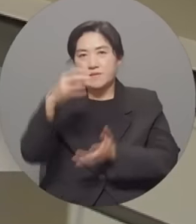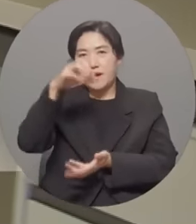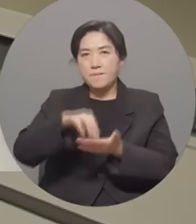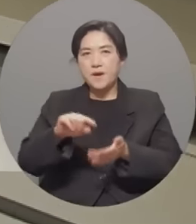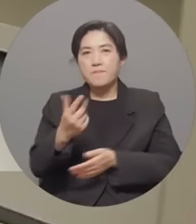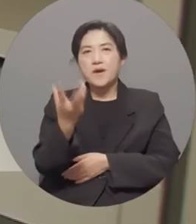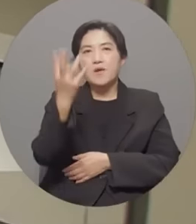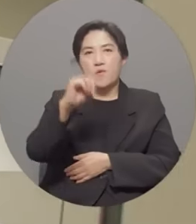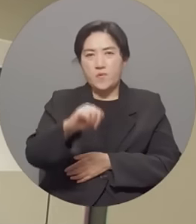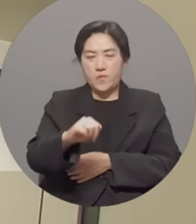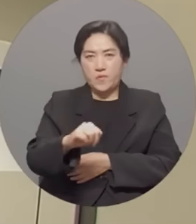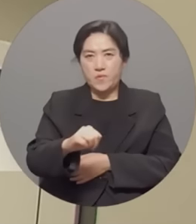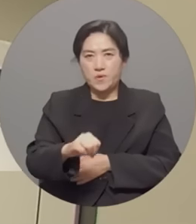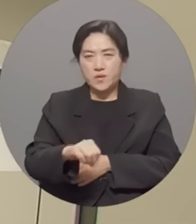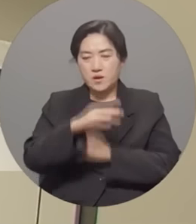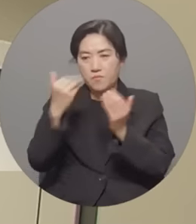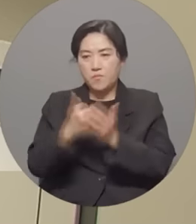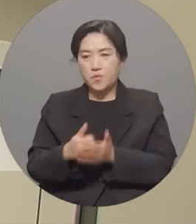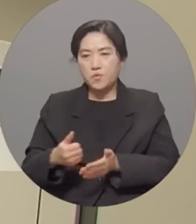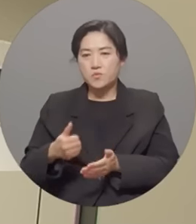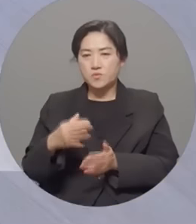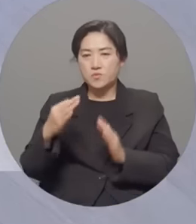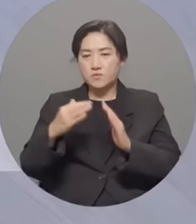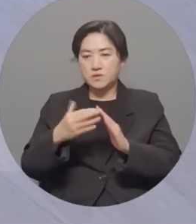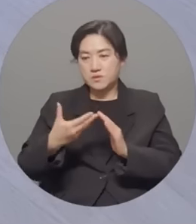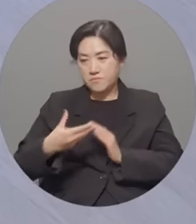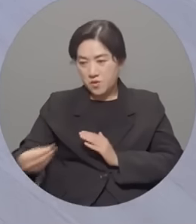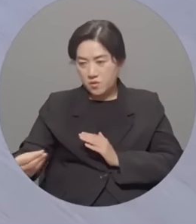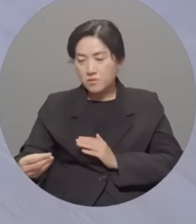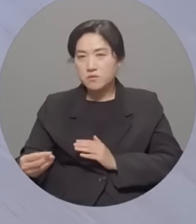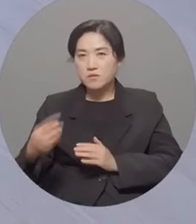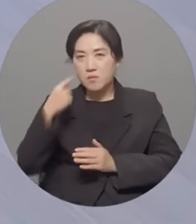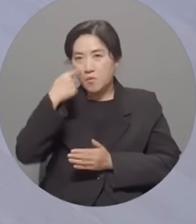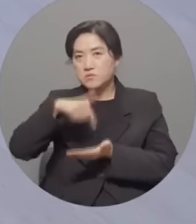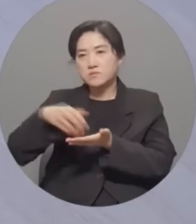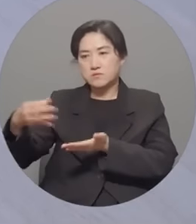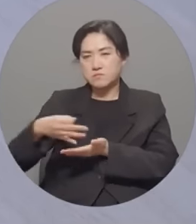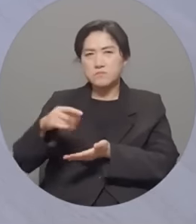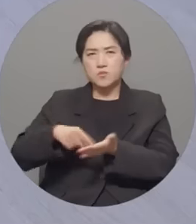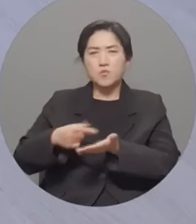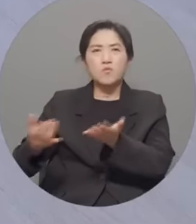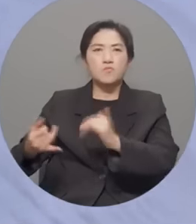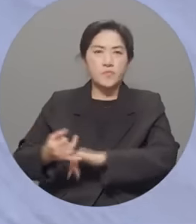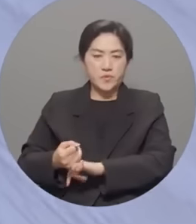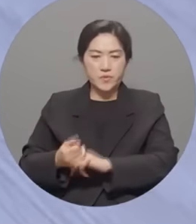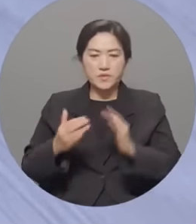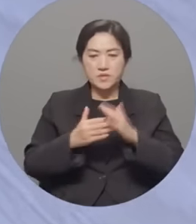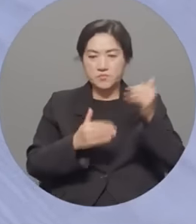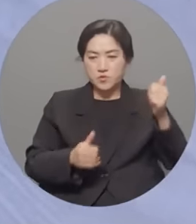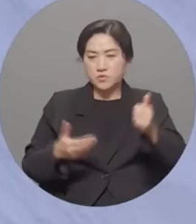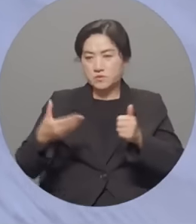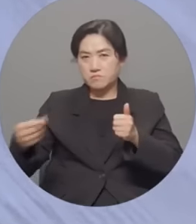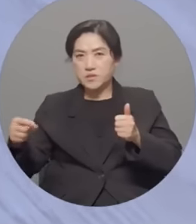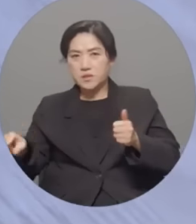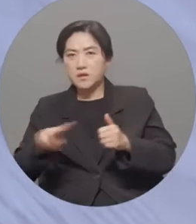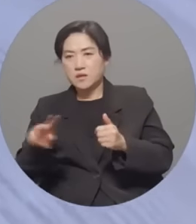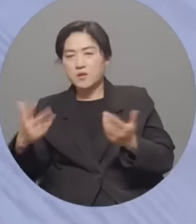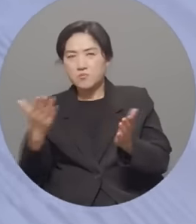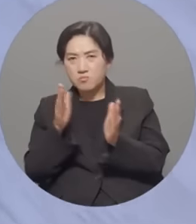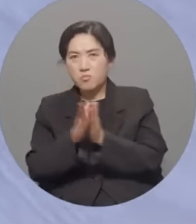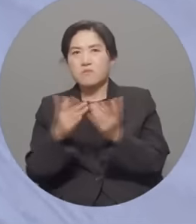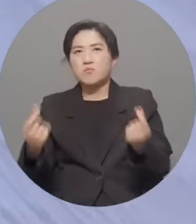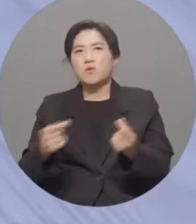원에 육박하는데 모두 세입자들에게 반환해야 하는 보증금입니다. 집주인과 세입자 모두 피해를 입게 된